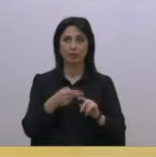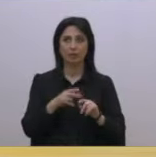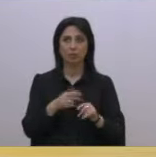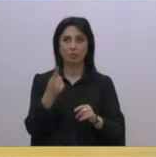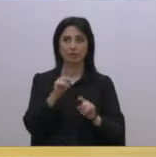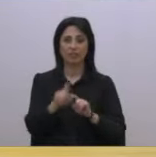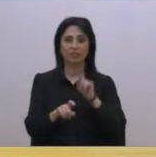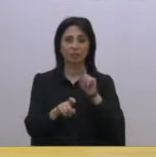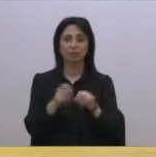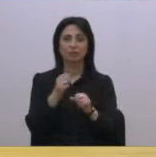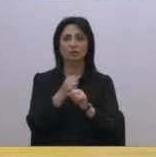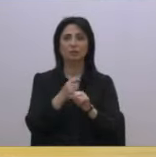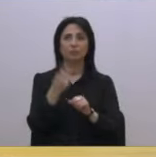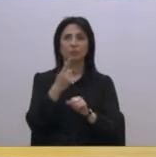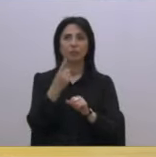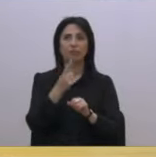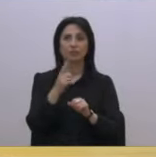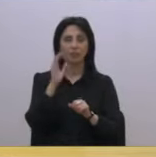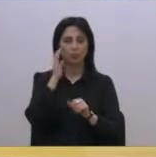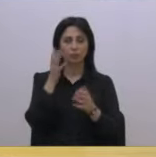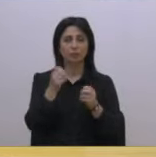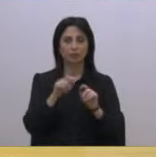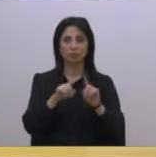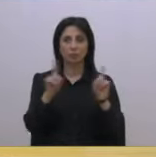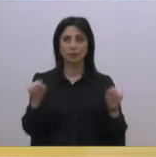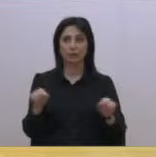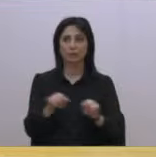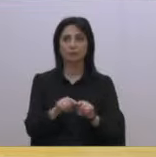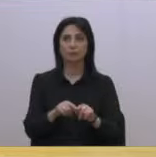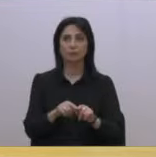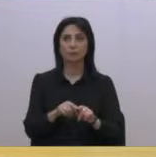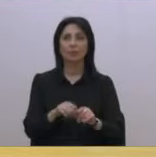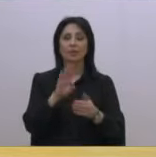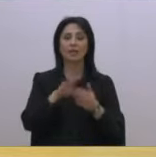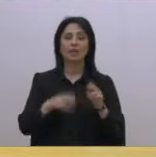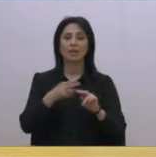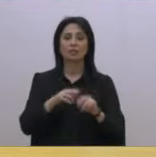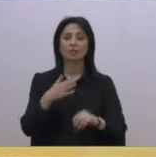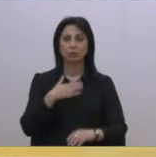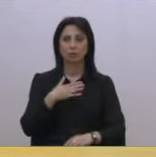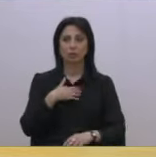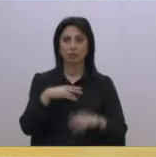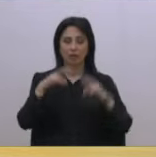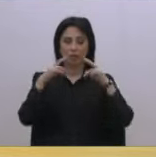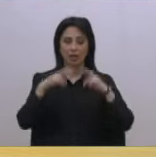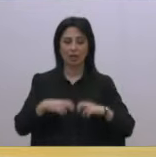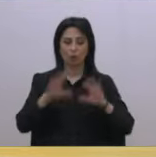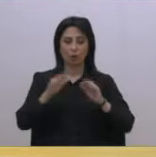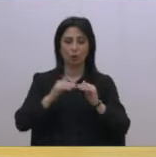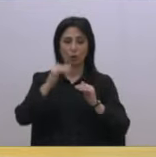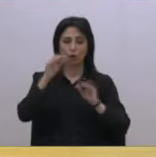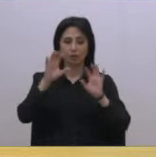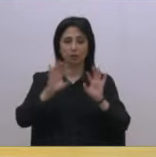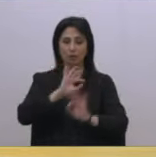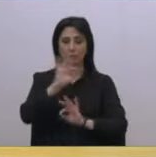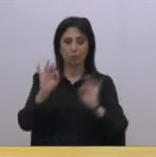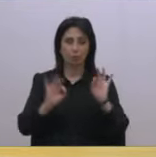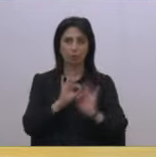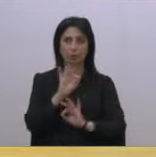პირველი ნაბიჯი გადადგა და პირველი მოსმენით მიიღეთ ეს პაკეტი. გარდა ამისა, ჩვენ განვიხილეთ კონსტიტუციური კანონის